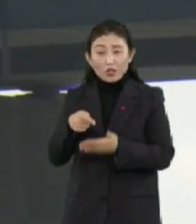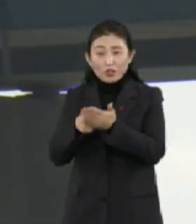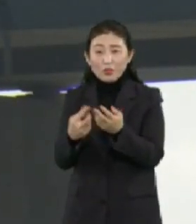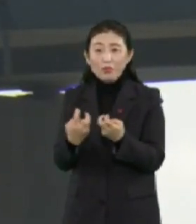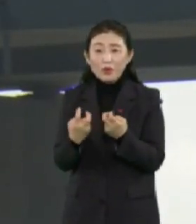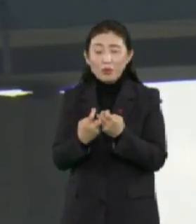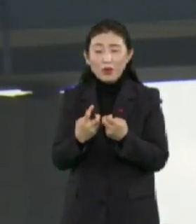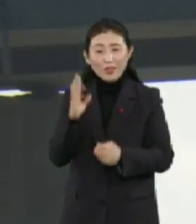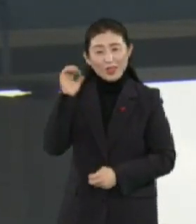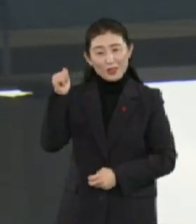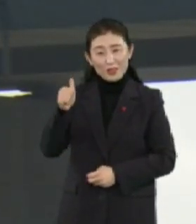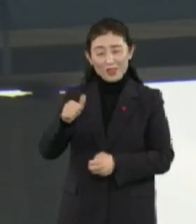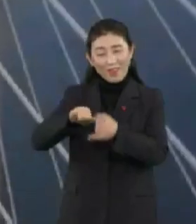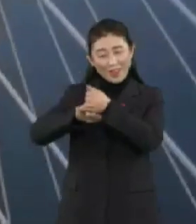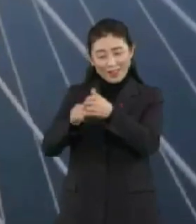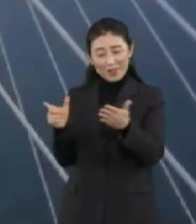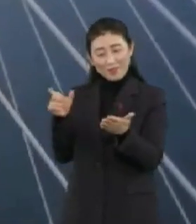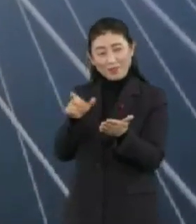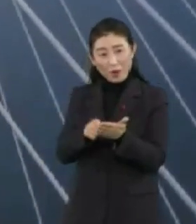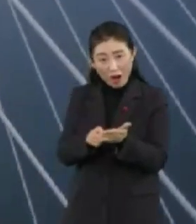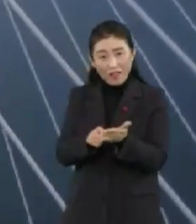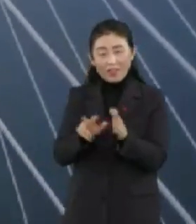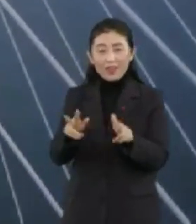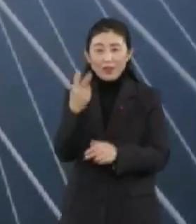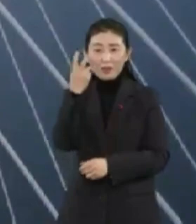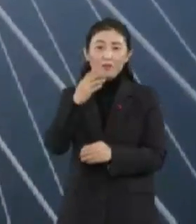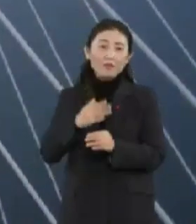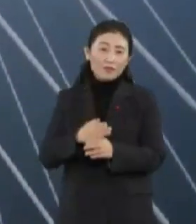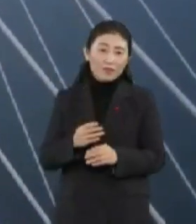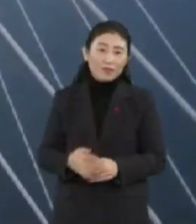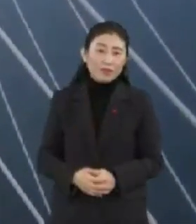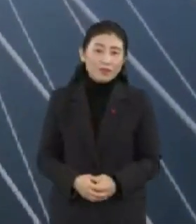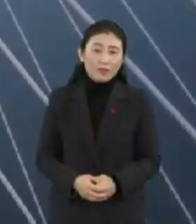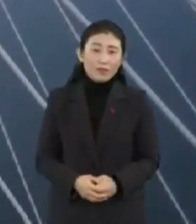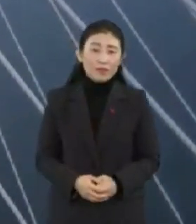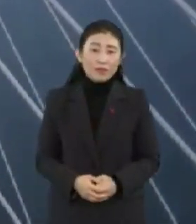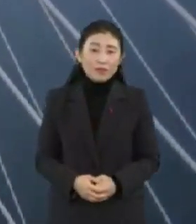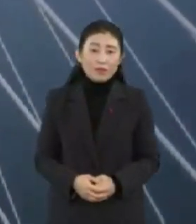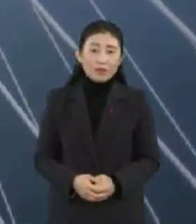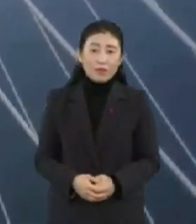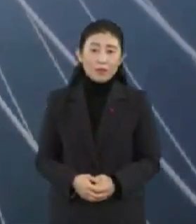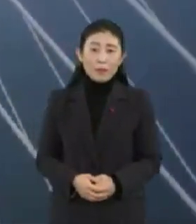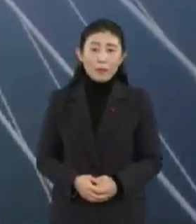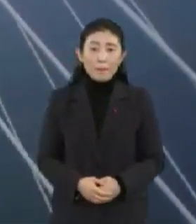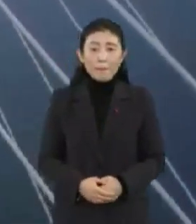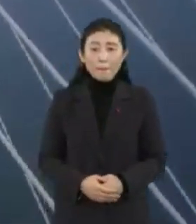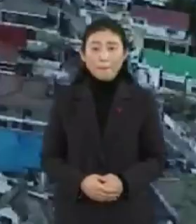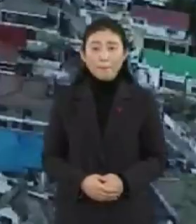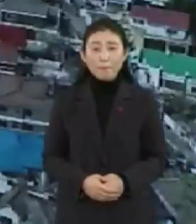위해 대선 공약에 포함시키는 방안도 검토하고 있습니다. TJB 강진원입니다.